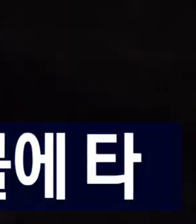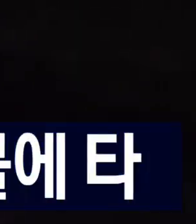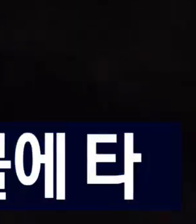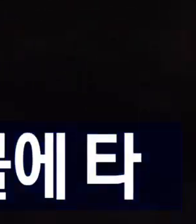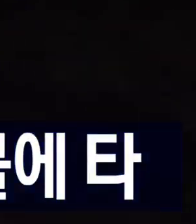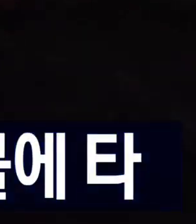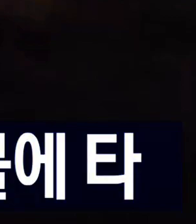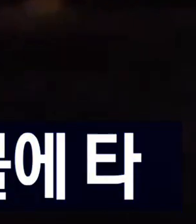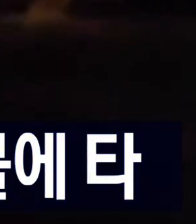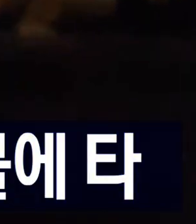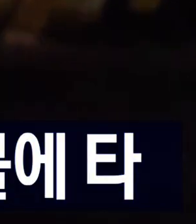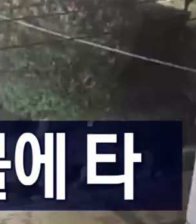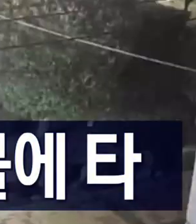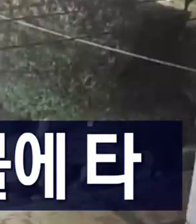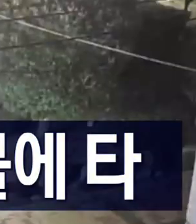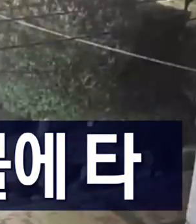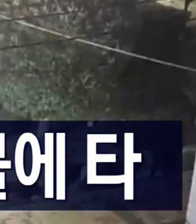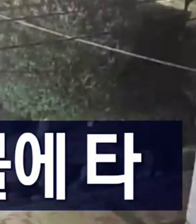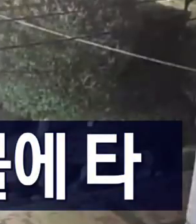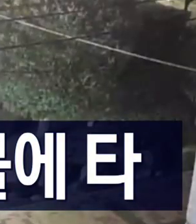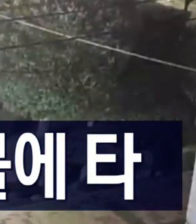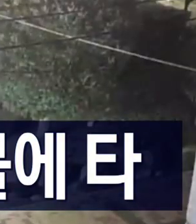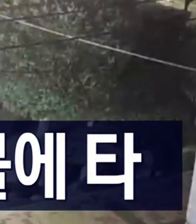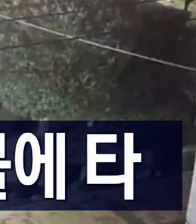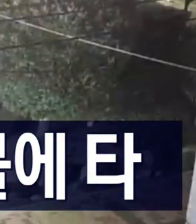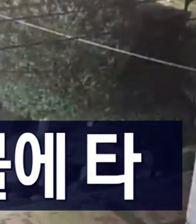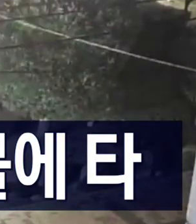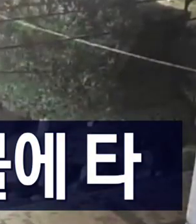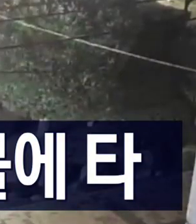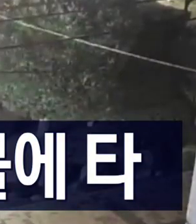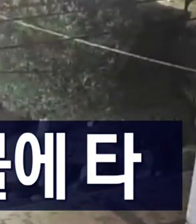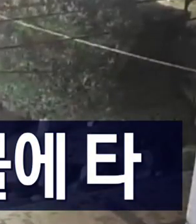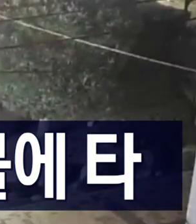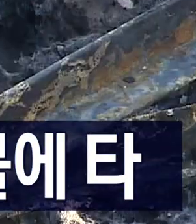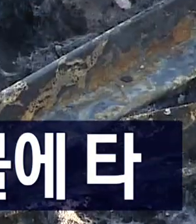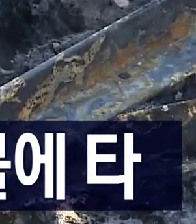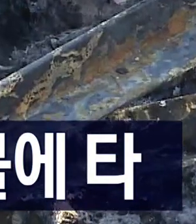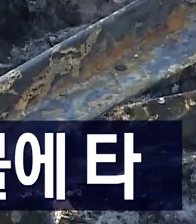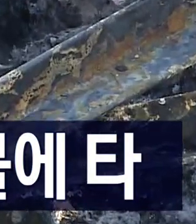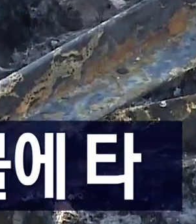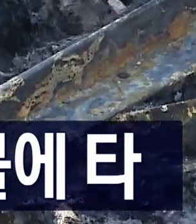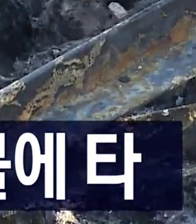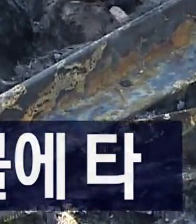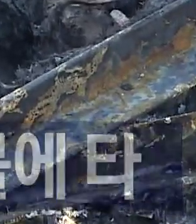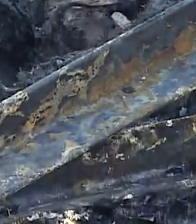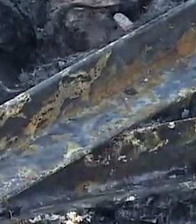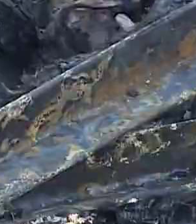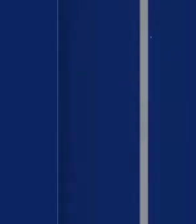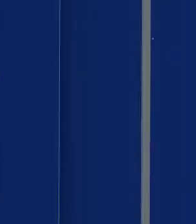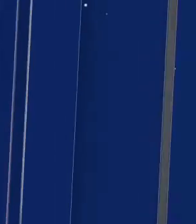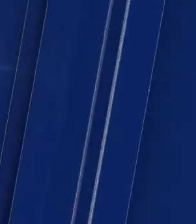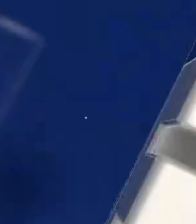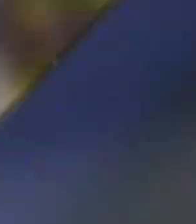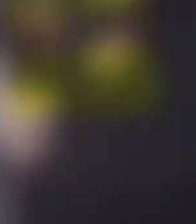오늘 새벽 완도 해상에 정박해 있던 어선에서 화재가 발생했습니다. 강풍을 타고 불이 번져 선박 6척이 불에 탔습니다.